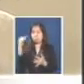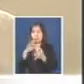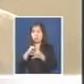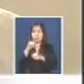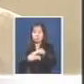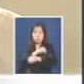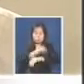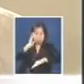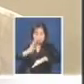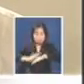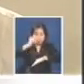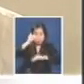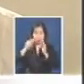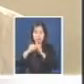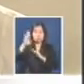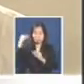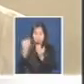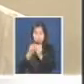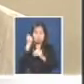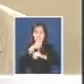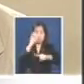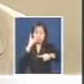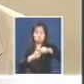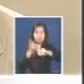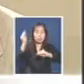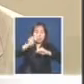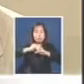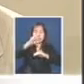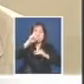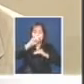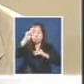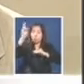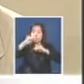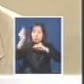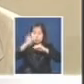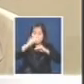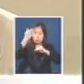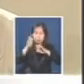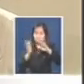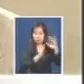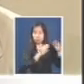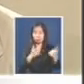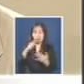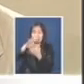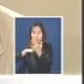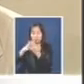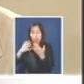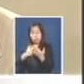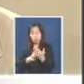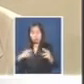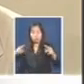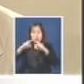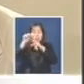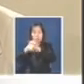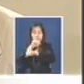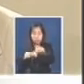มือแต่ขณะเดียวกันเราก็ยังเป็นห่วงที่เราก็ได้ให้นโยบายทางด้านของท่านรัฐมนตรีว่าการกระทรวง วงแรงงานและก